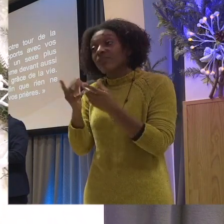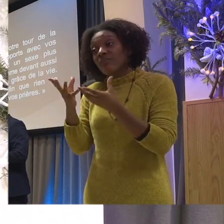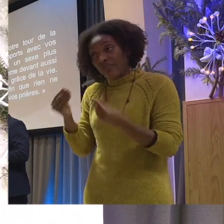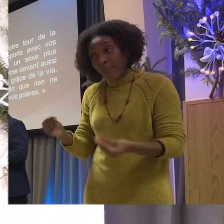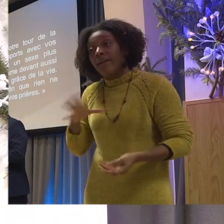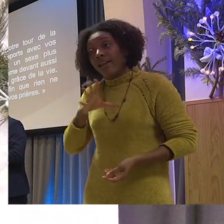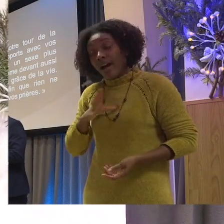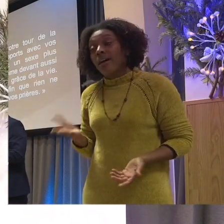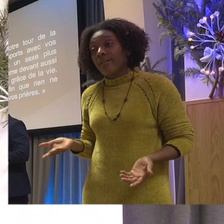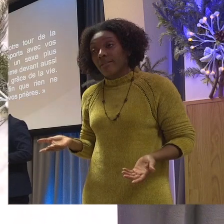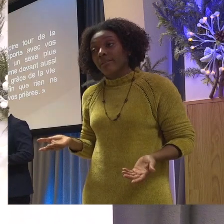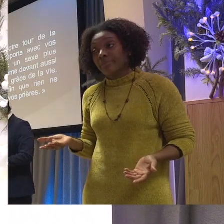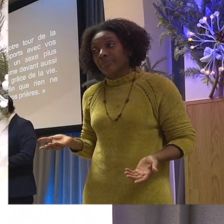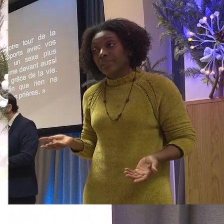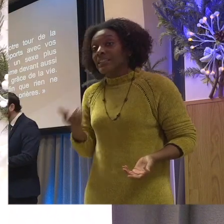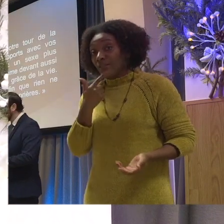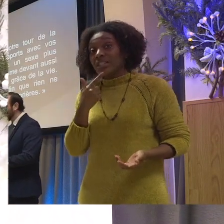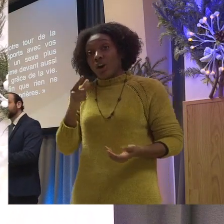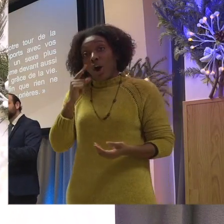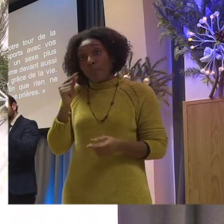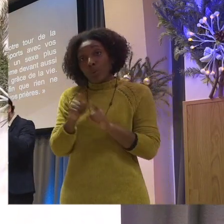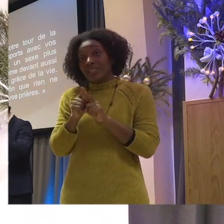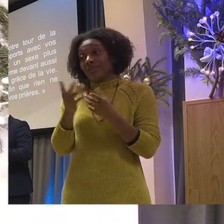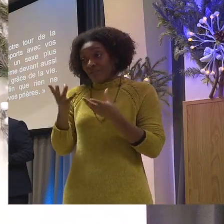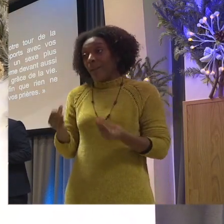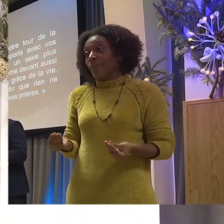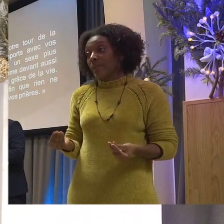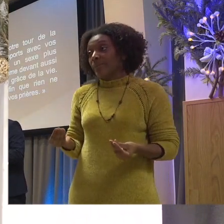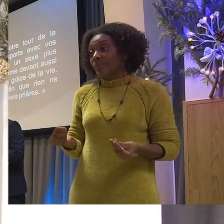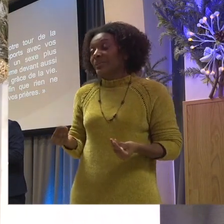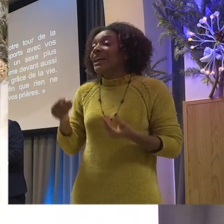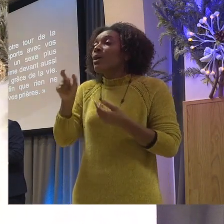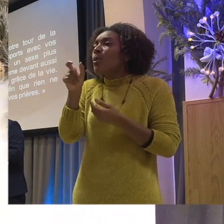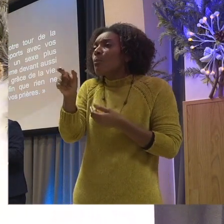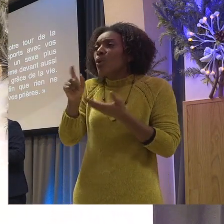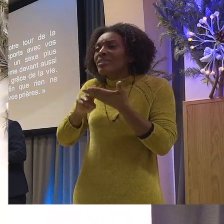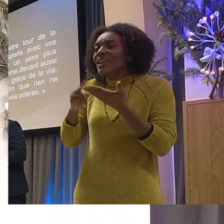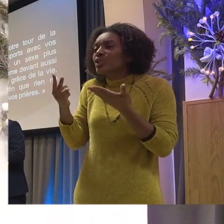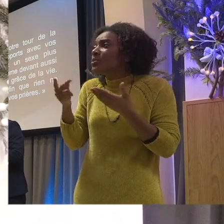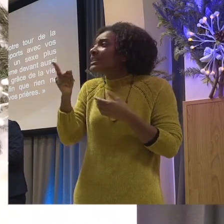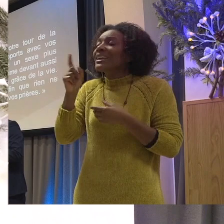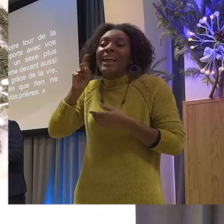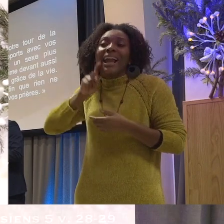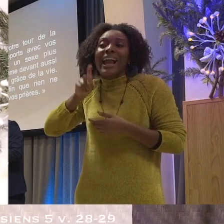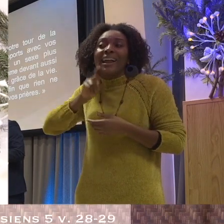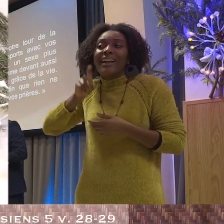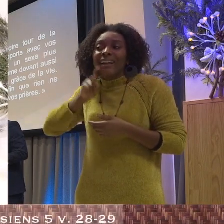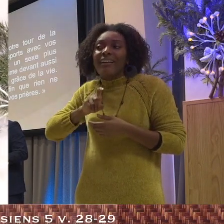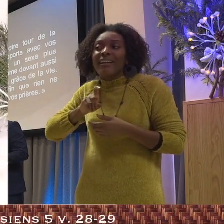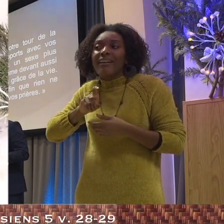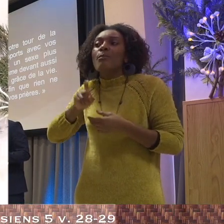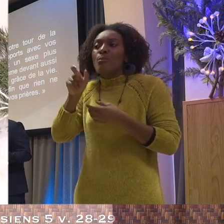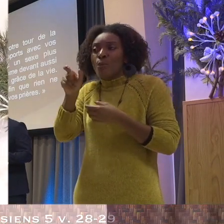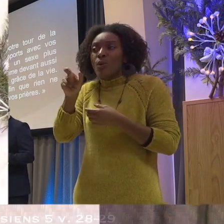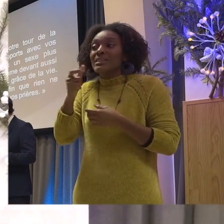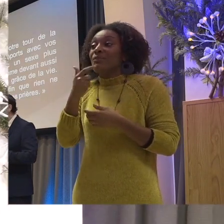Ça veut dire que toi aussi, Marie, tu es faible. Et la traduction exacte de ce verset par rapport au grec serait que la femme